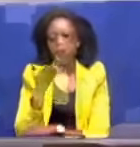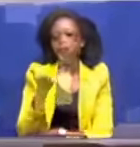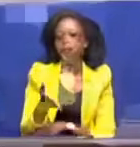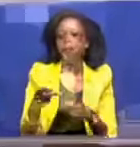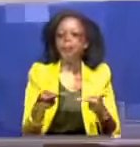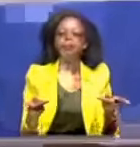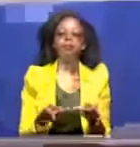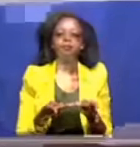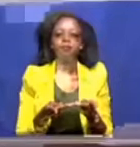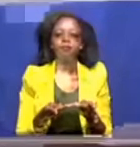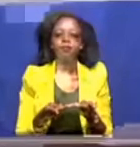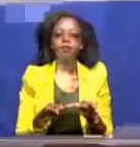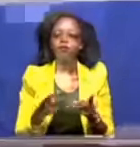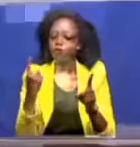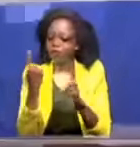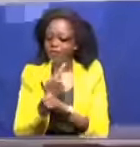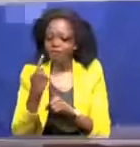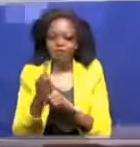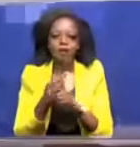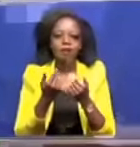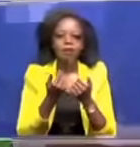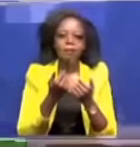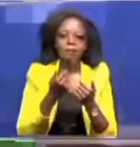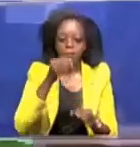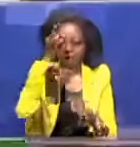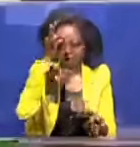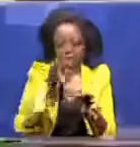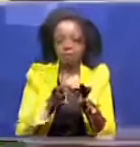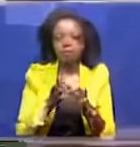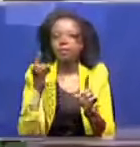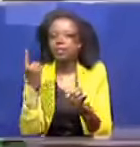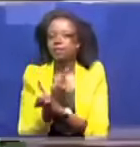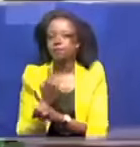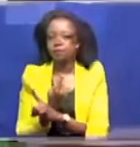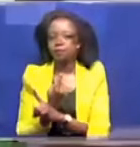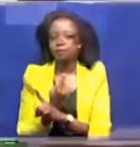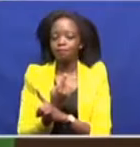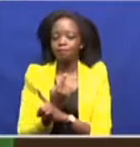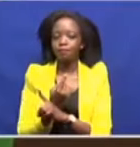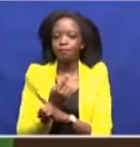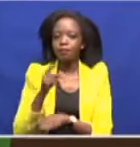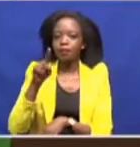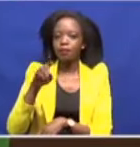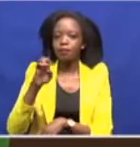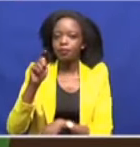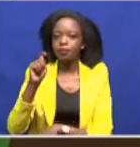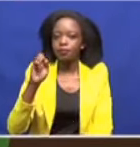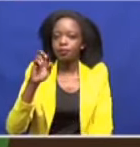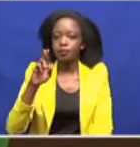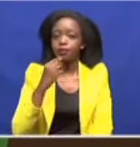ambazo zilikuwa za miungu. Hawa miungu, Petro anasema ni